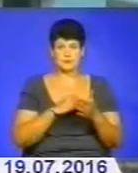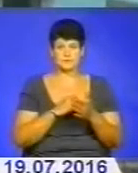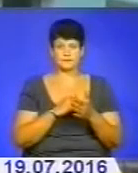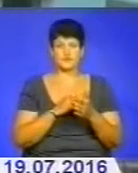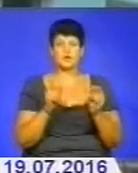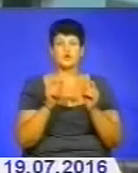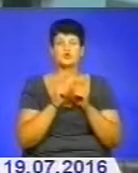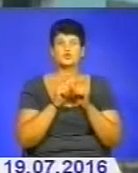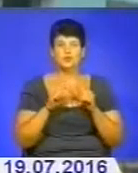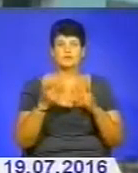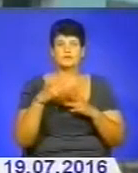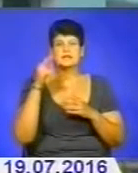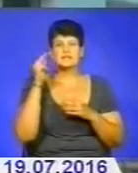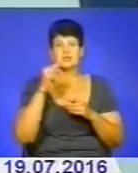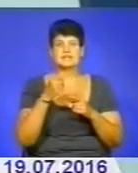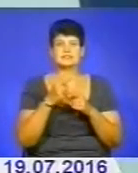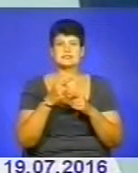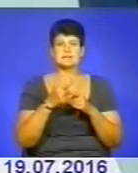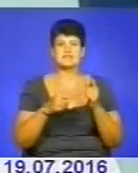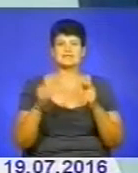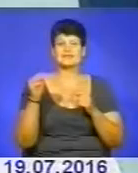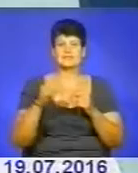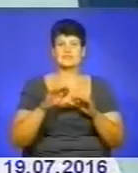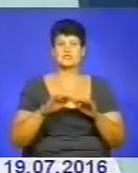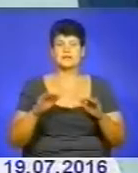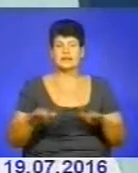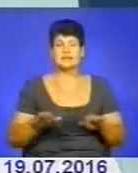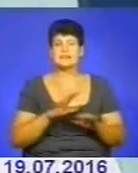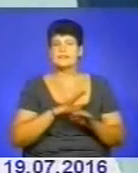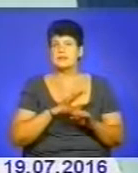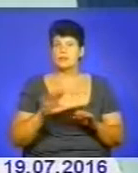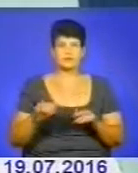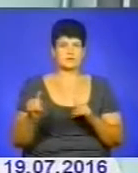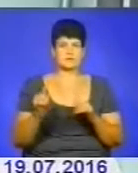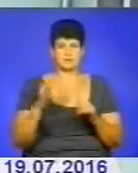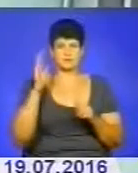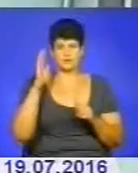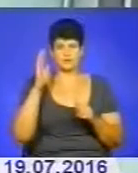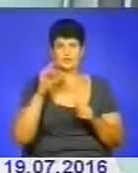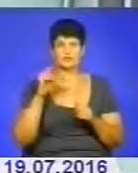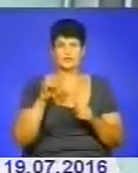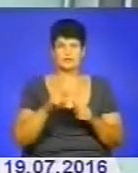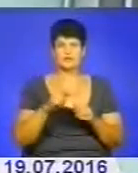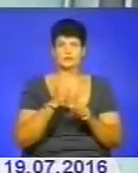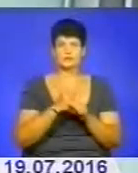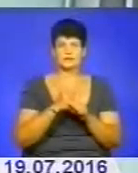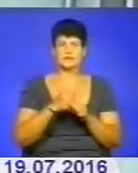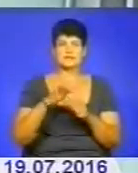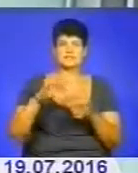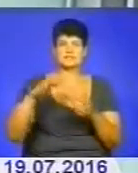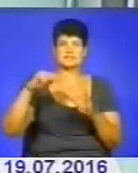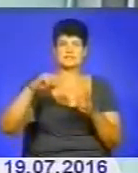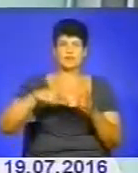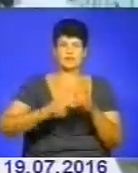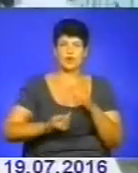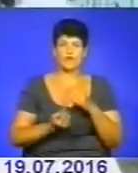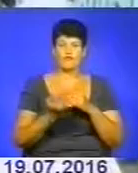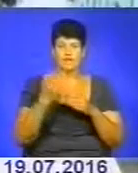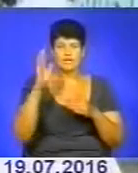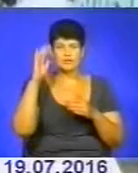Школа, у якій навчається близько пів тисячі дітей, досі не була забезпечена водою. На те, щоб вибити свердловину, підвести трубопровід та